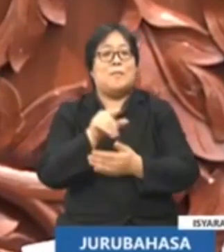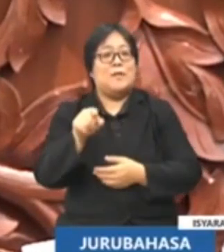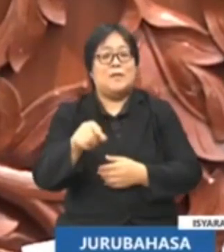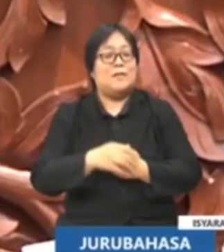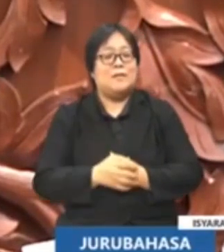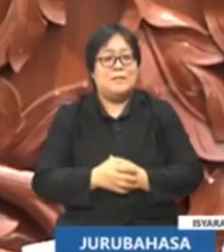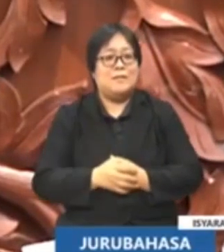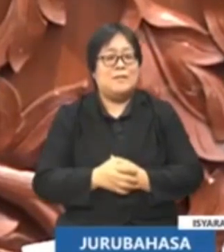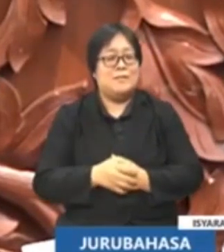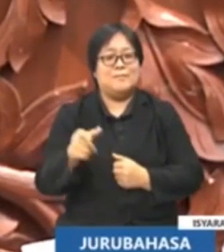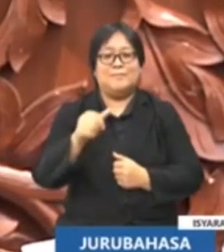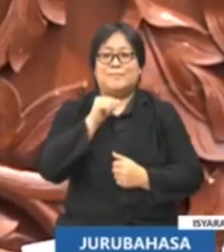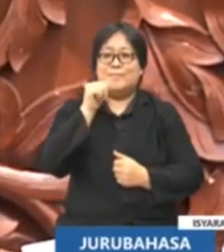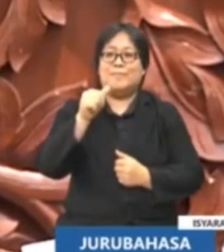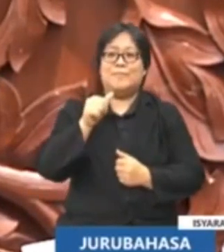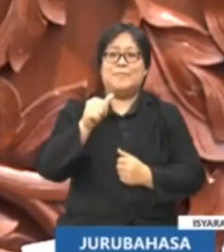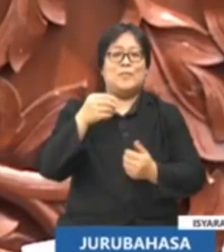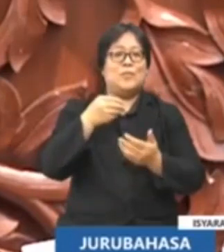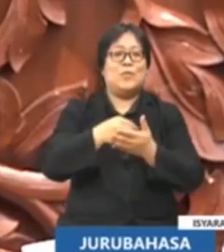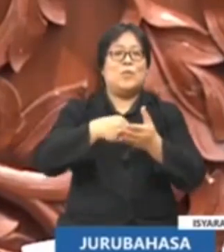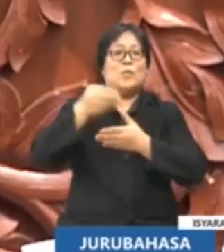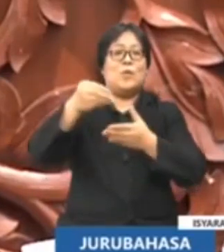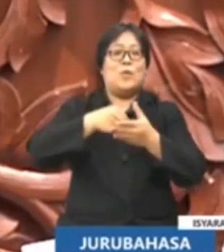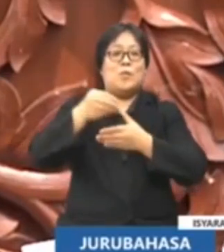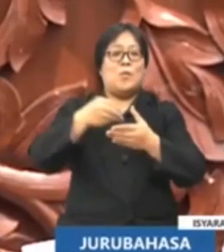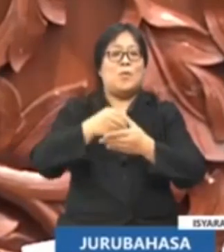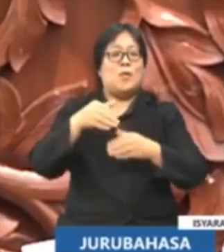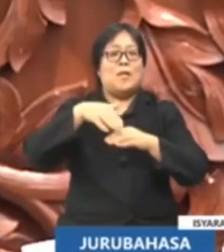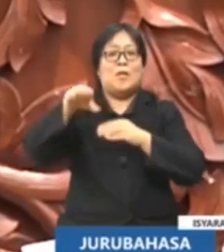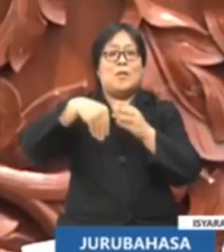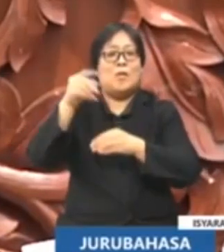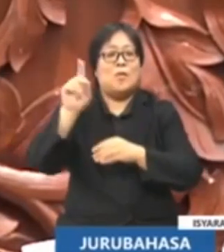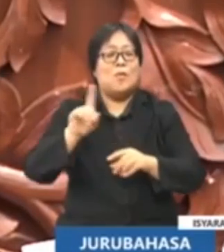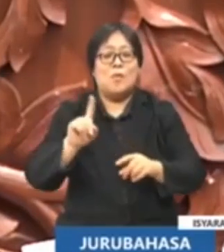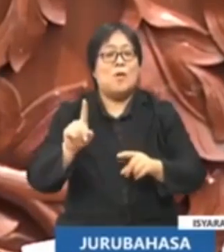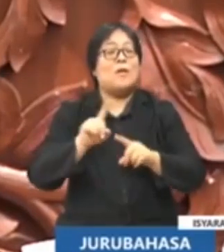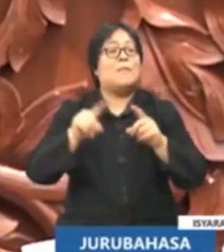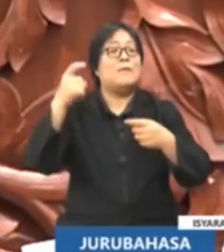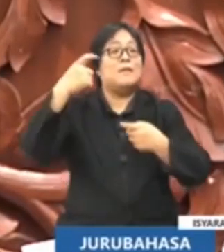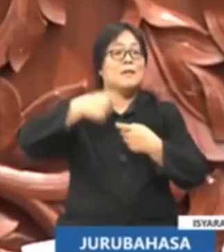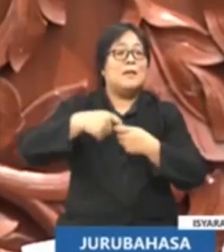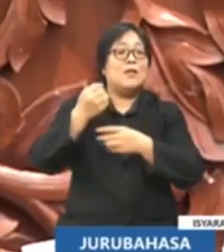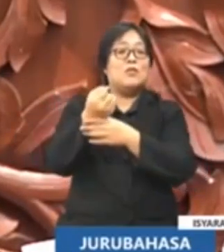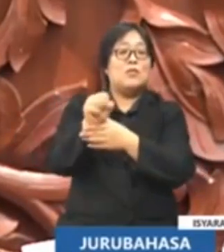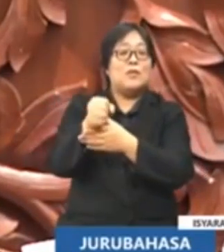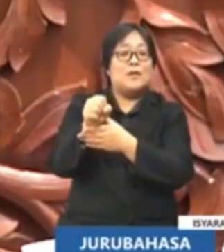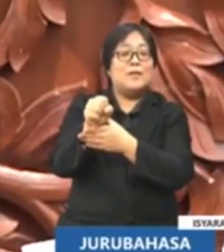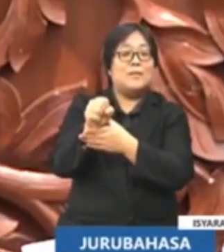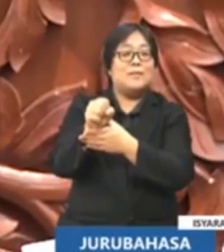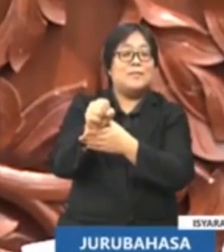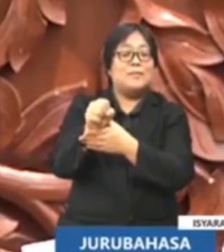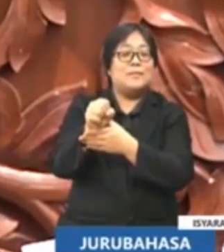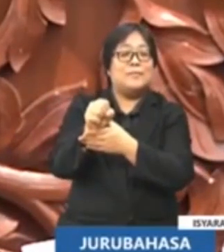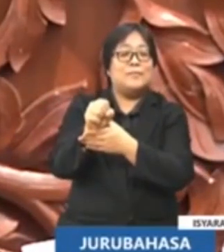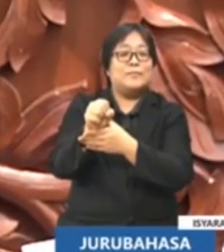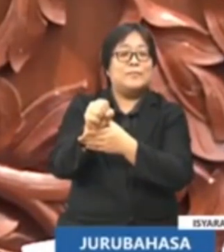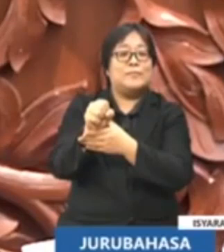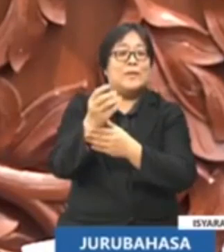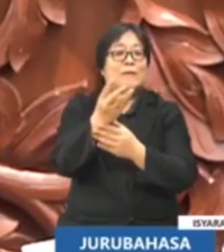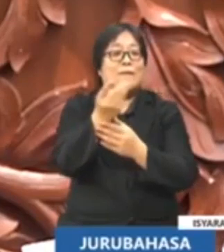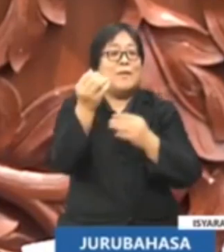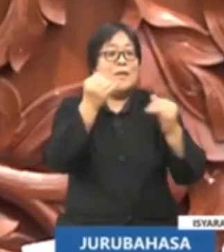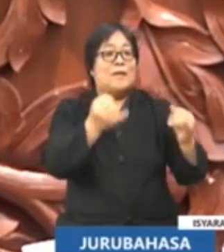mengenai outflow money yeay mengenai shepherding Of Us Who dingo